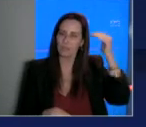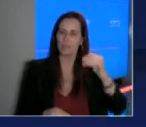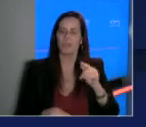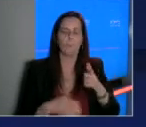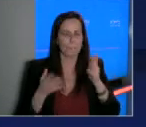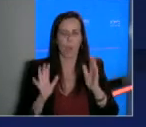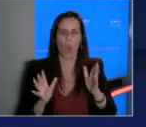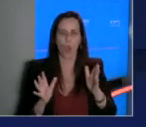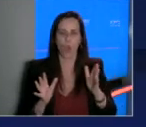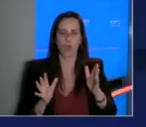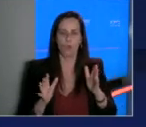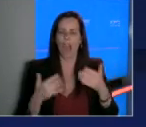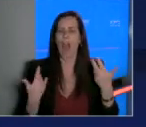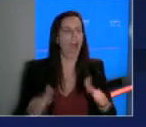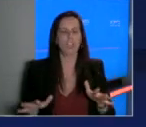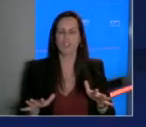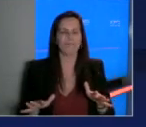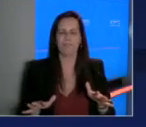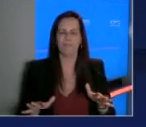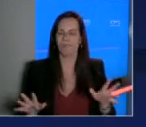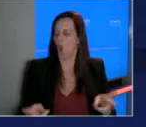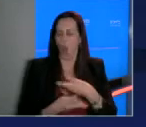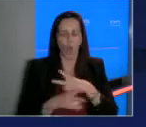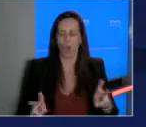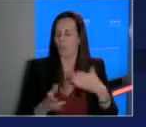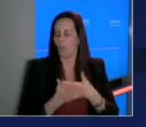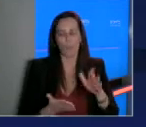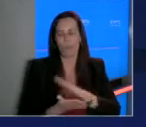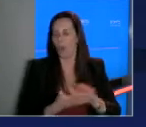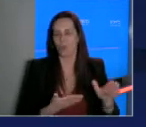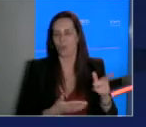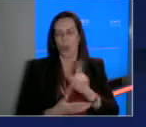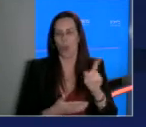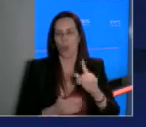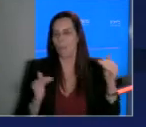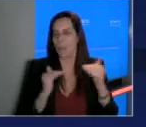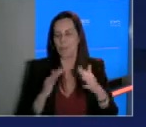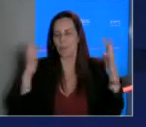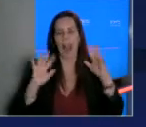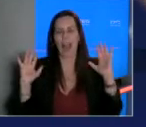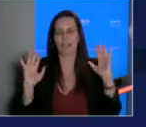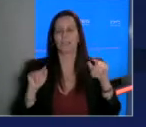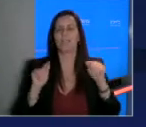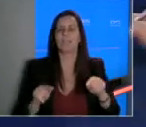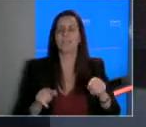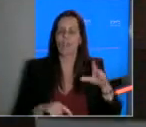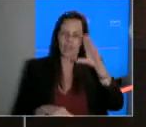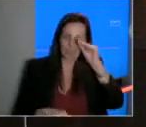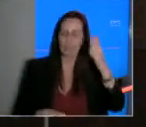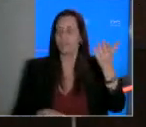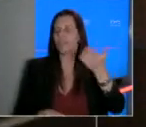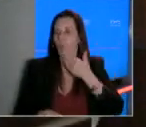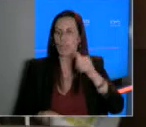באופן מאוד נרפה וחסר יכולת מוכיח שהוא פשוט לא היה בנוי ללחץ הזה. זה שאתה גבר